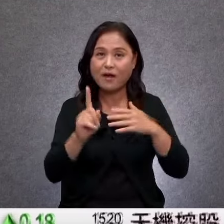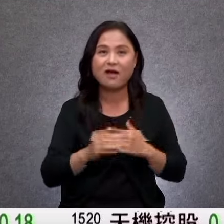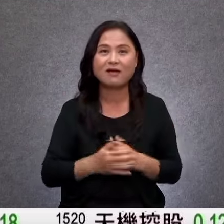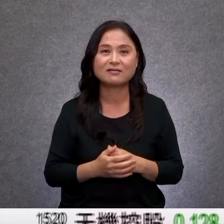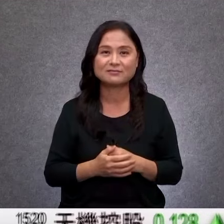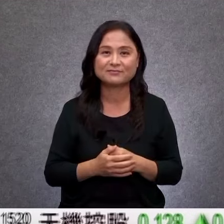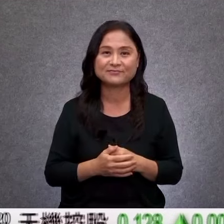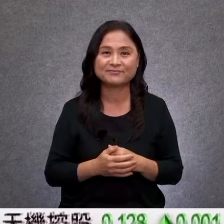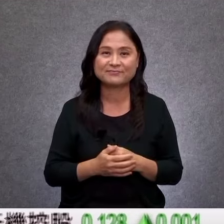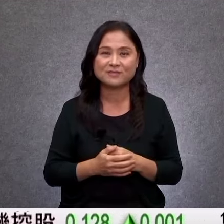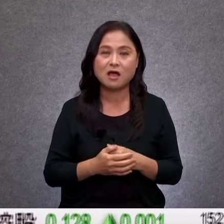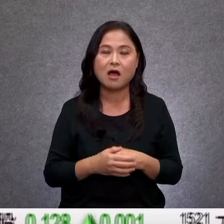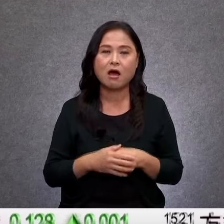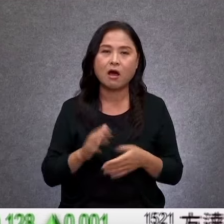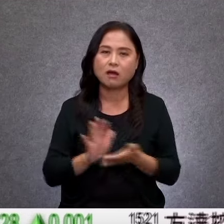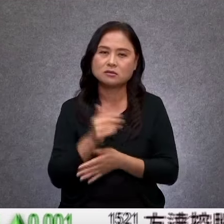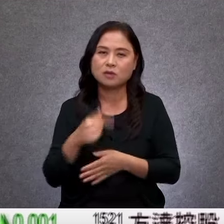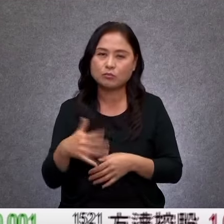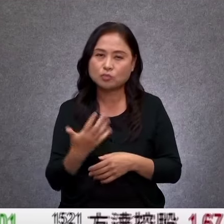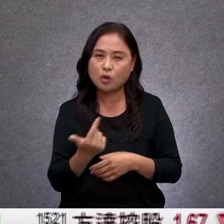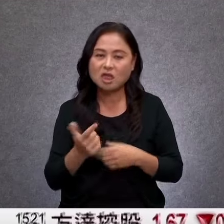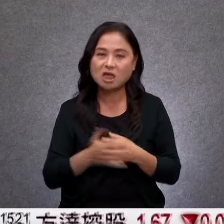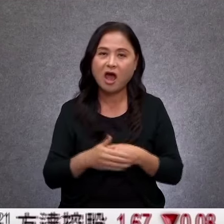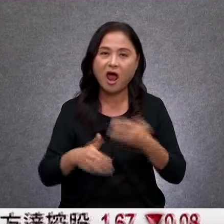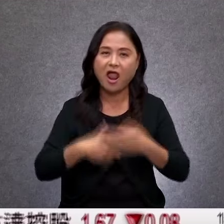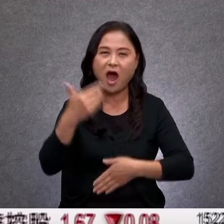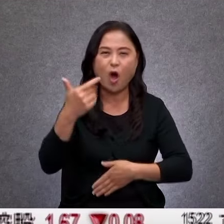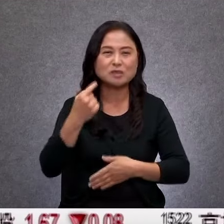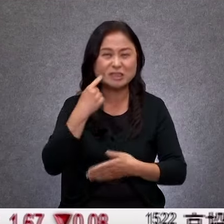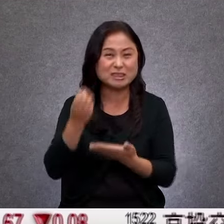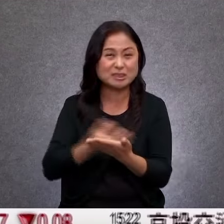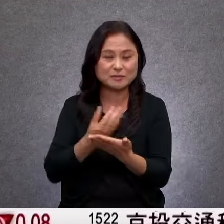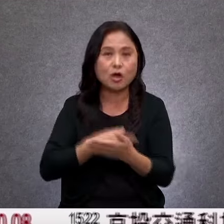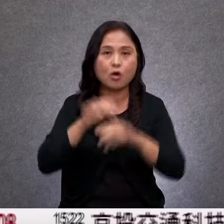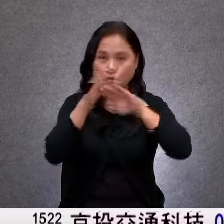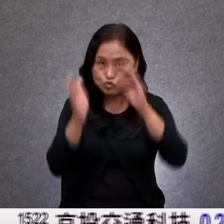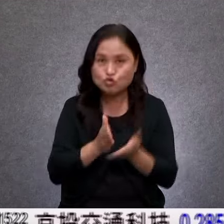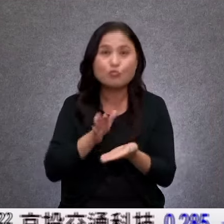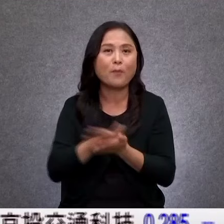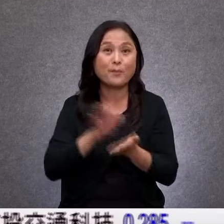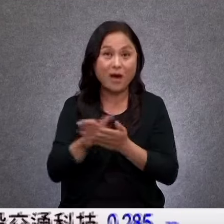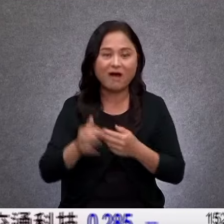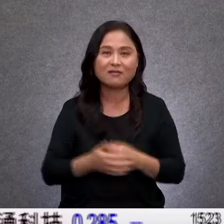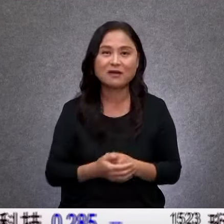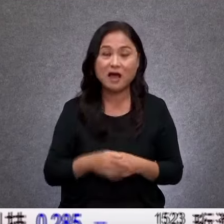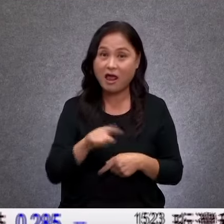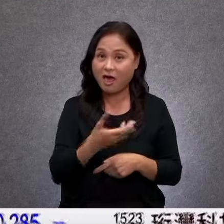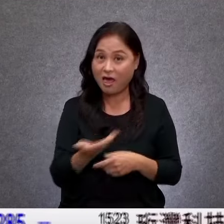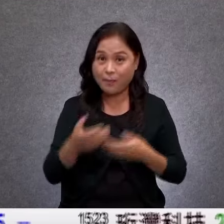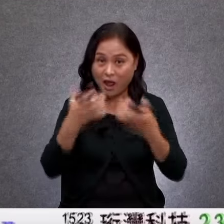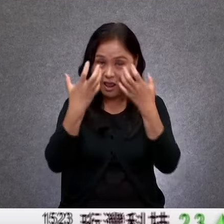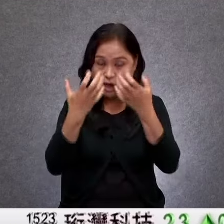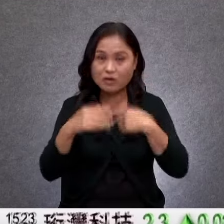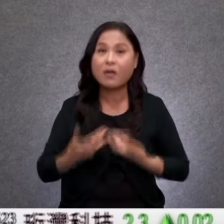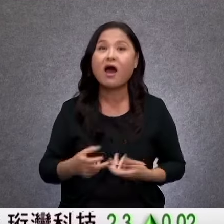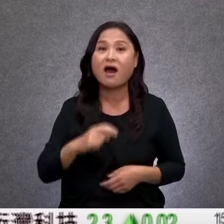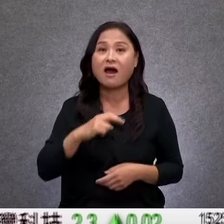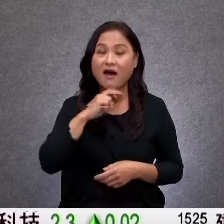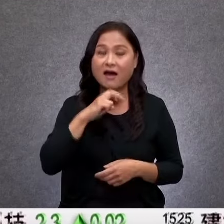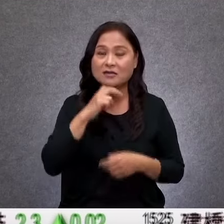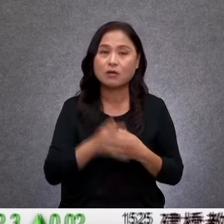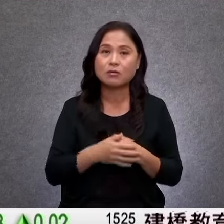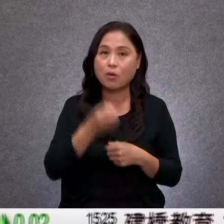諗大家嘅目光之一咧，就係沿用咗10多年嘅一個樓市嘅辣椒啊，全面撤銷。咁